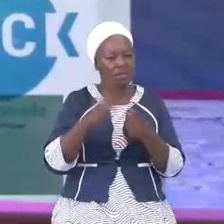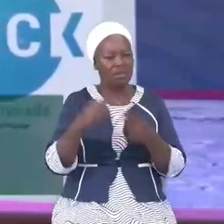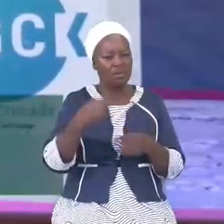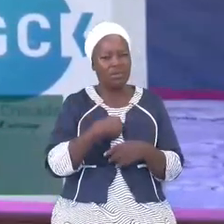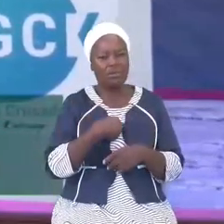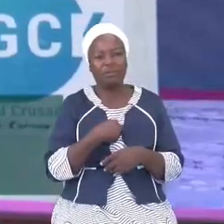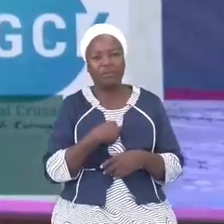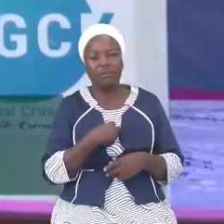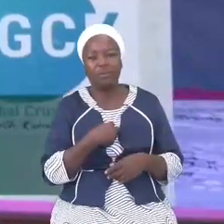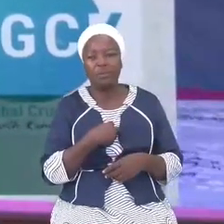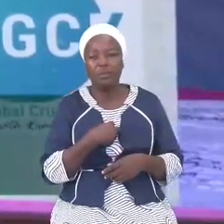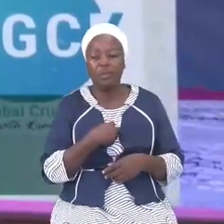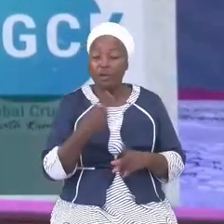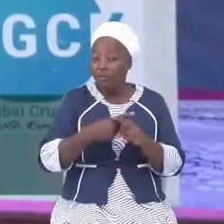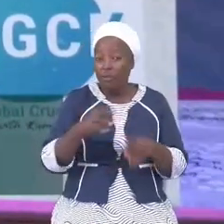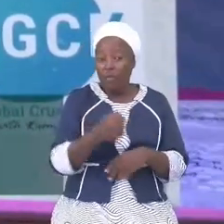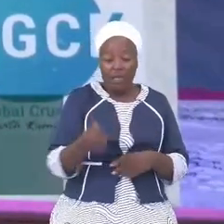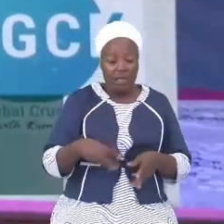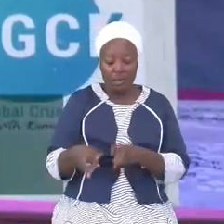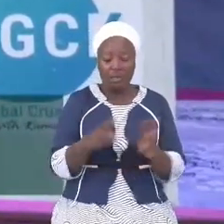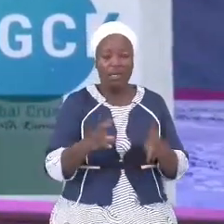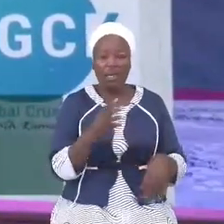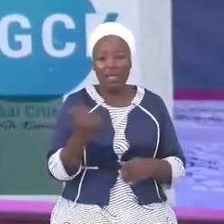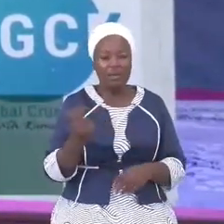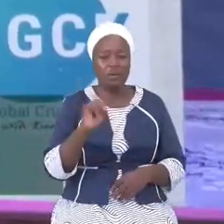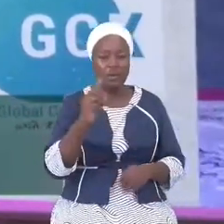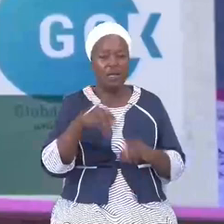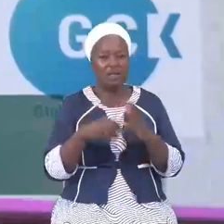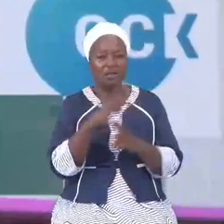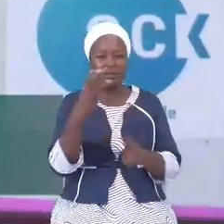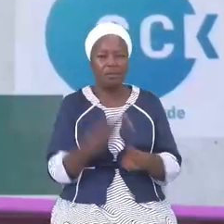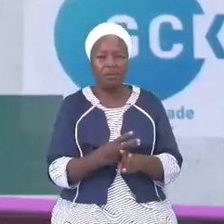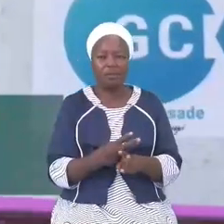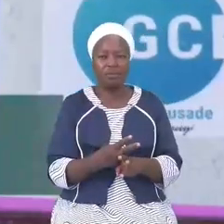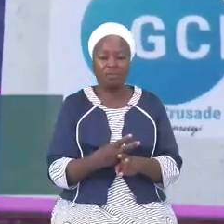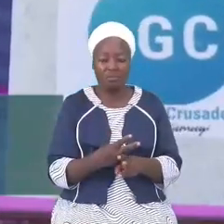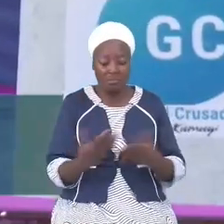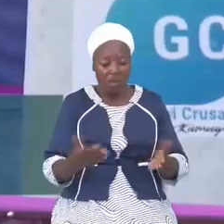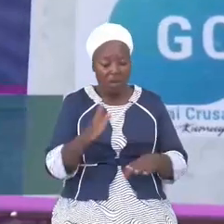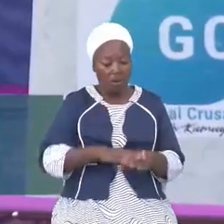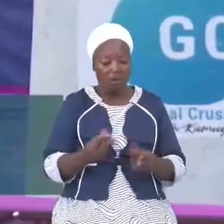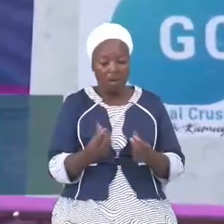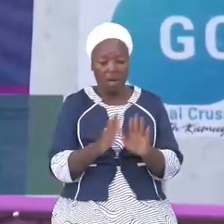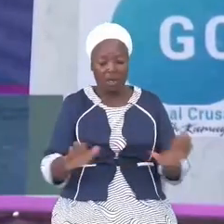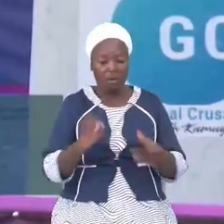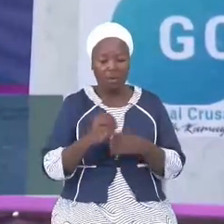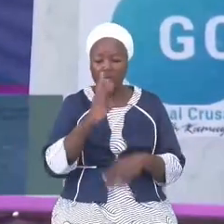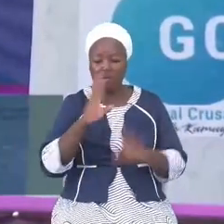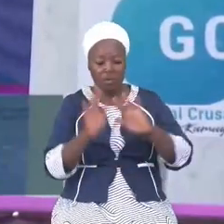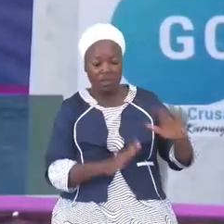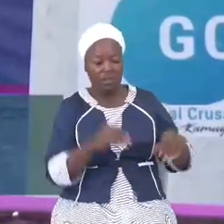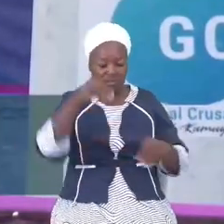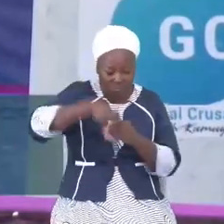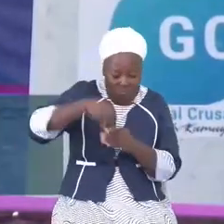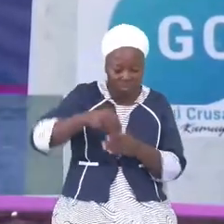De toutes directions, partout dans le monde, que ce soit sur la terre, dans la mer, sous la mer, sur